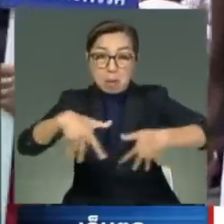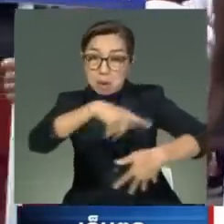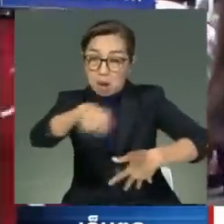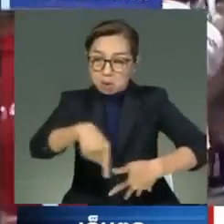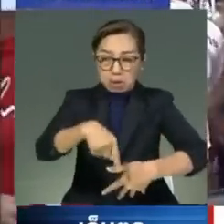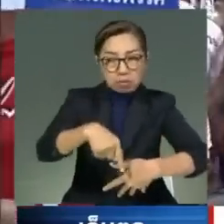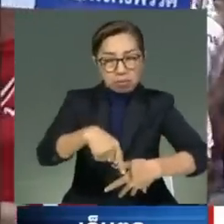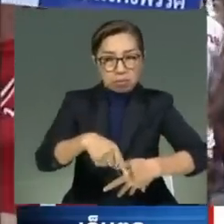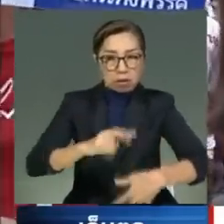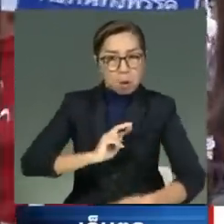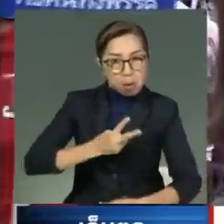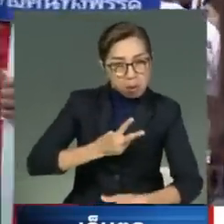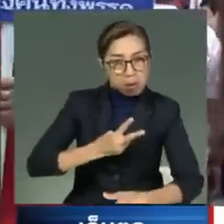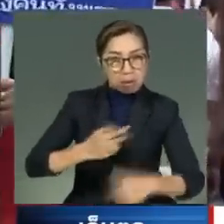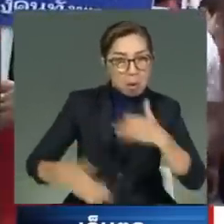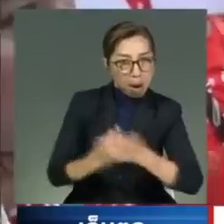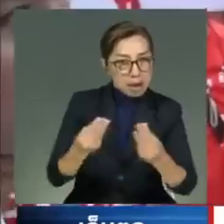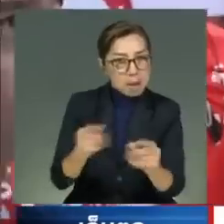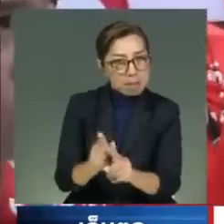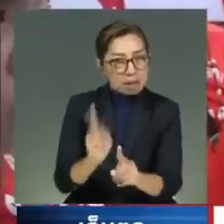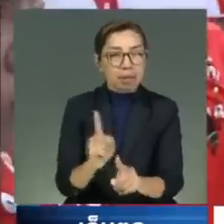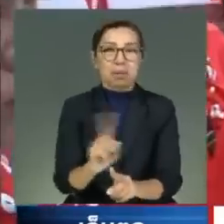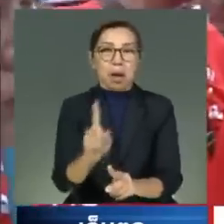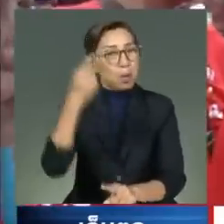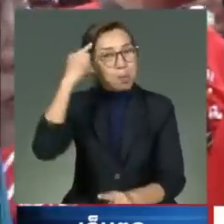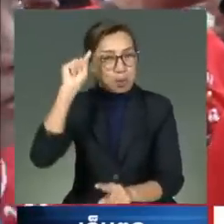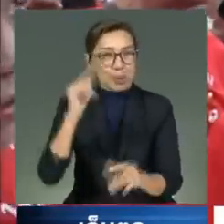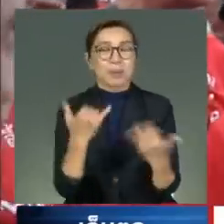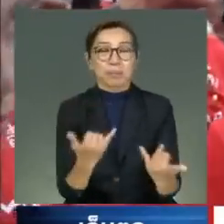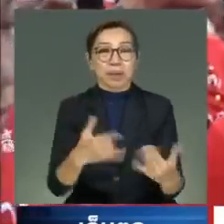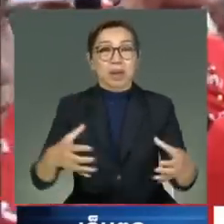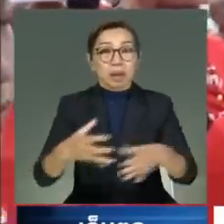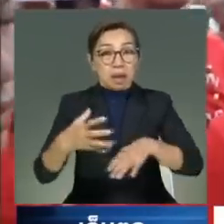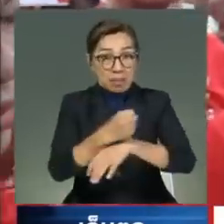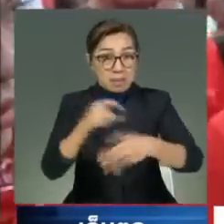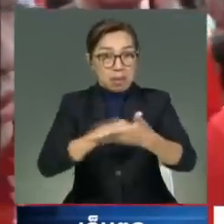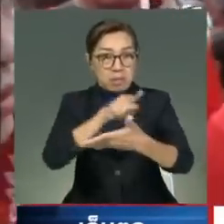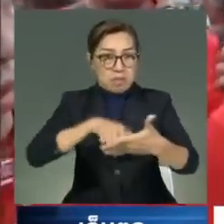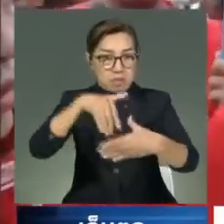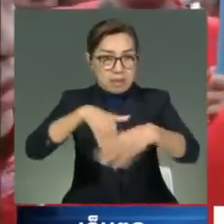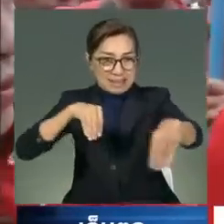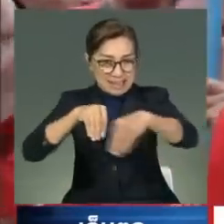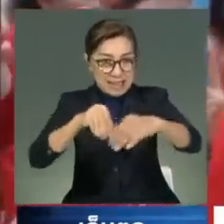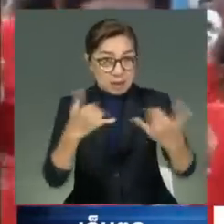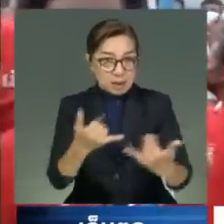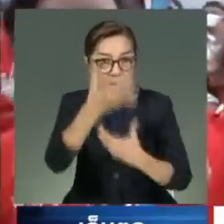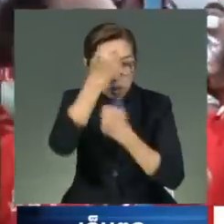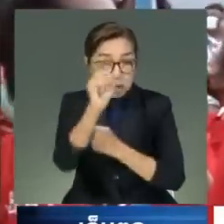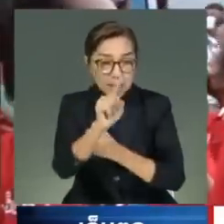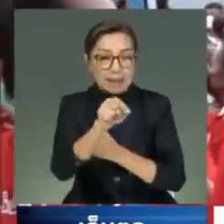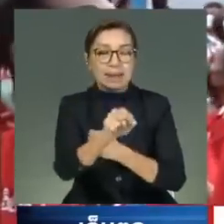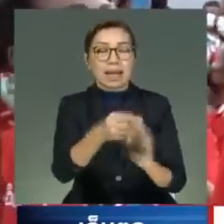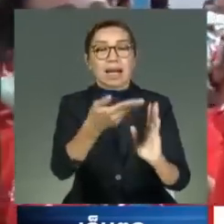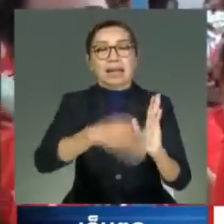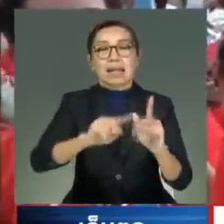บางบอนเนี่ยยังจะให้โอกาสคุณวันอยู่หรือเปล่าคุณผู้ชมคะสีสันทางการเมืองในช่วงโค้งสุดท้ายของการเลือกตั้งที่น่าจับตาก็คือเขต